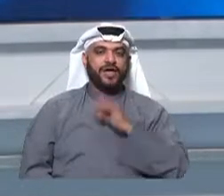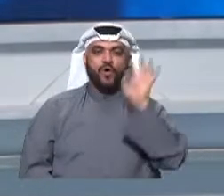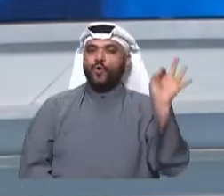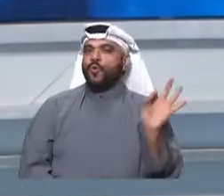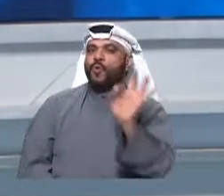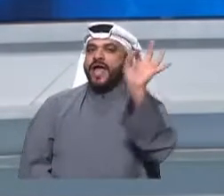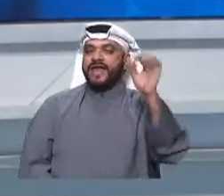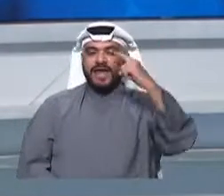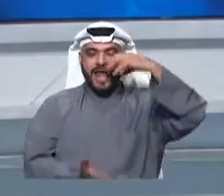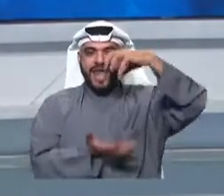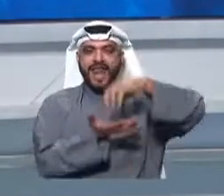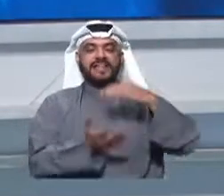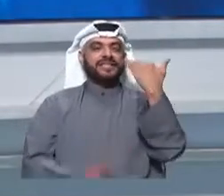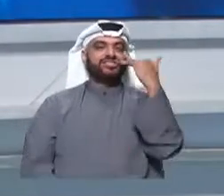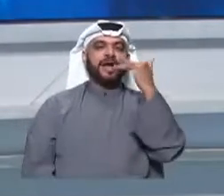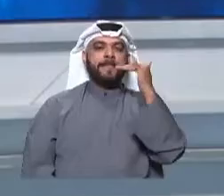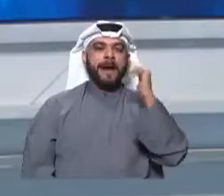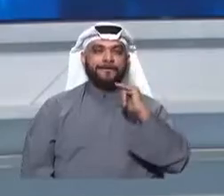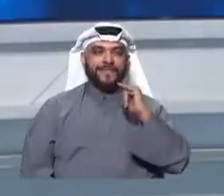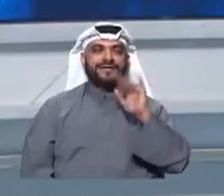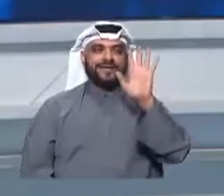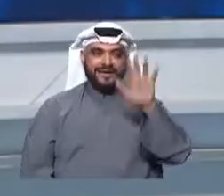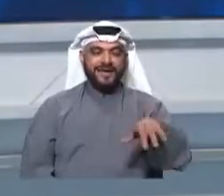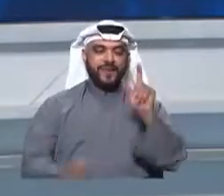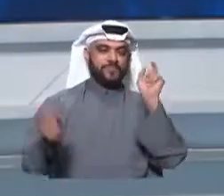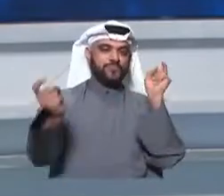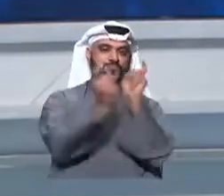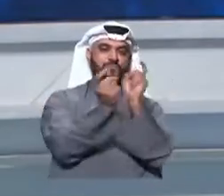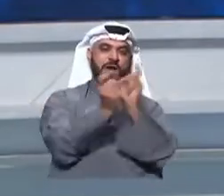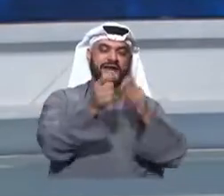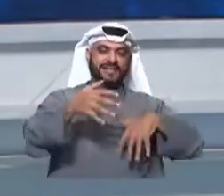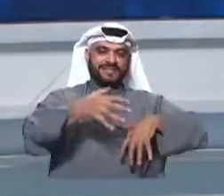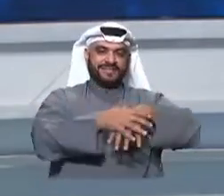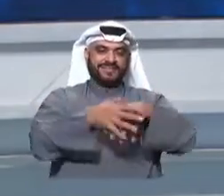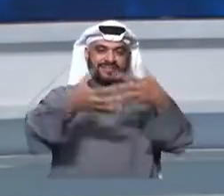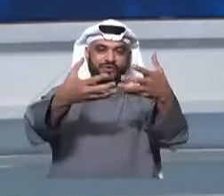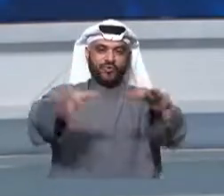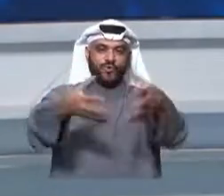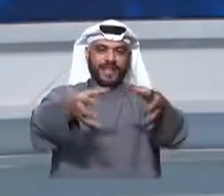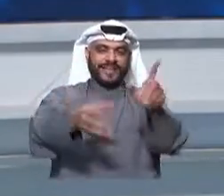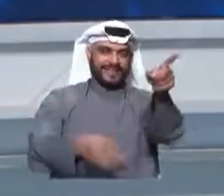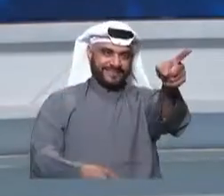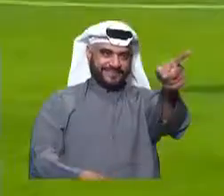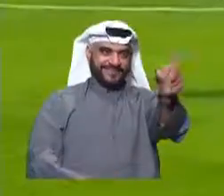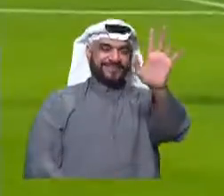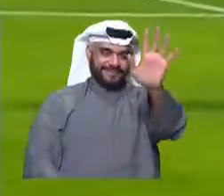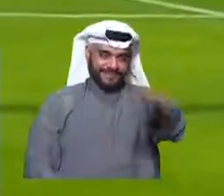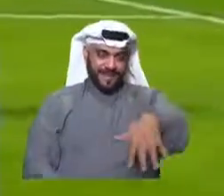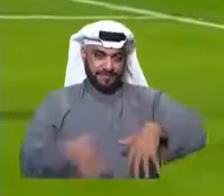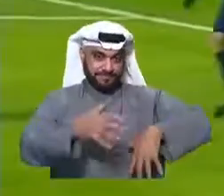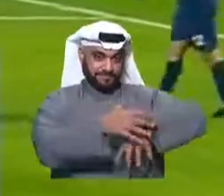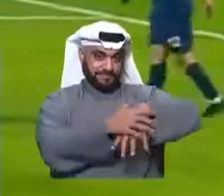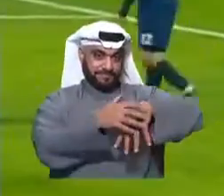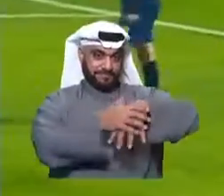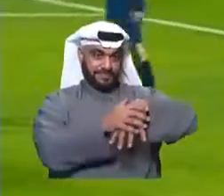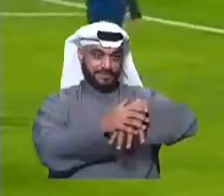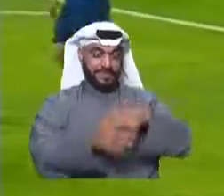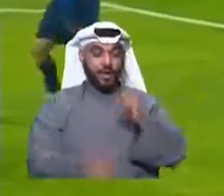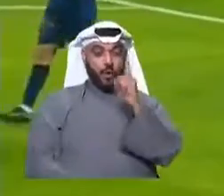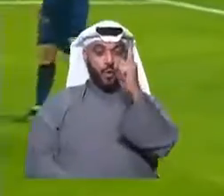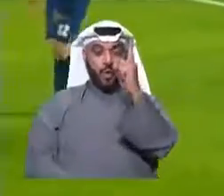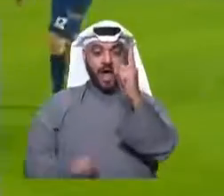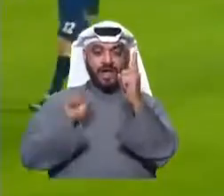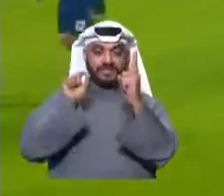الرياضي في ختام الجولة 9 والقسم الأول من دوري STC الممتاز لكرة القدم. هدف اللقاء الوحيد جاء عبر